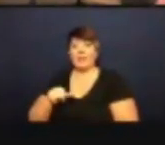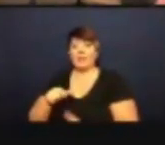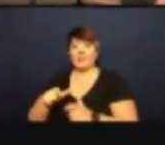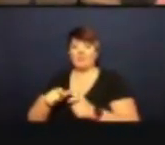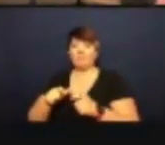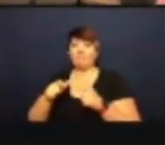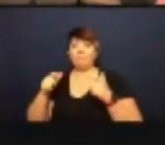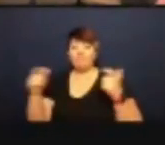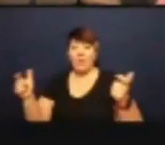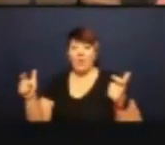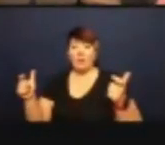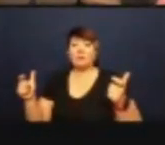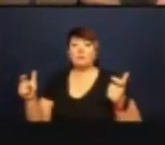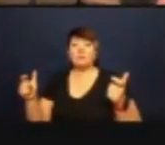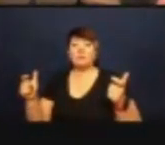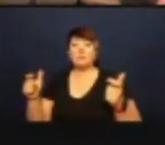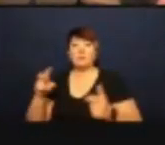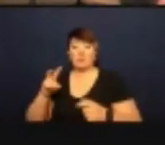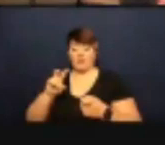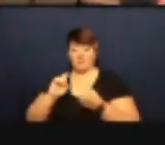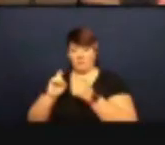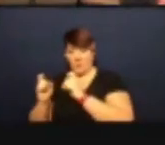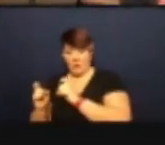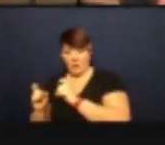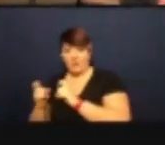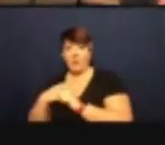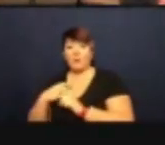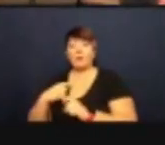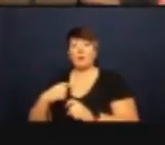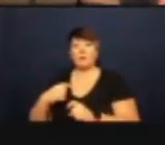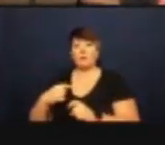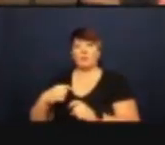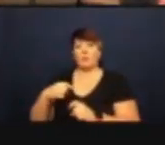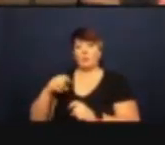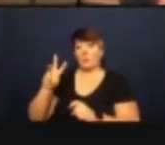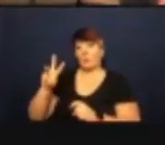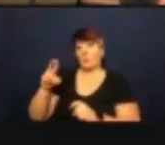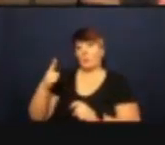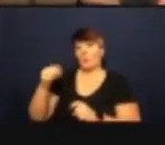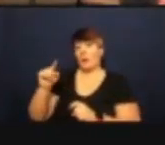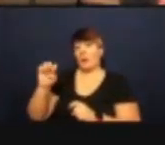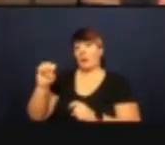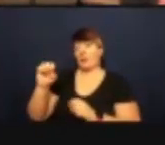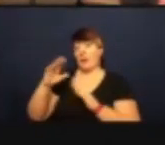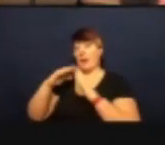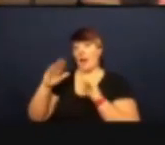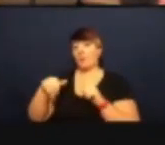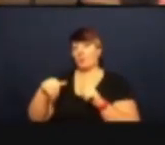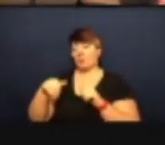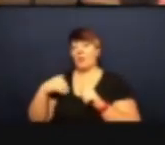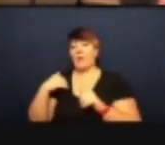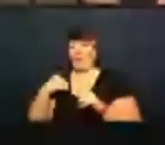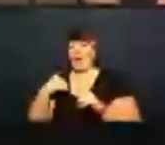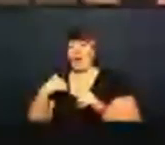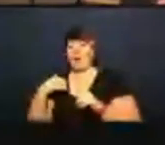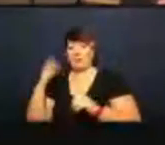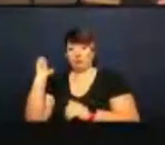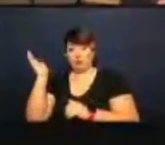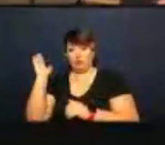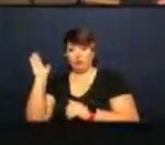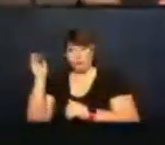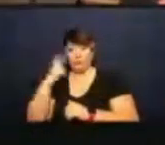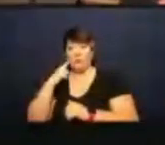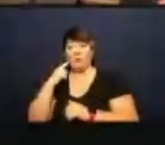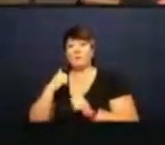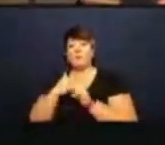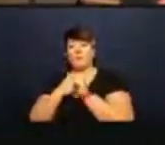BA5 ndicho kirusi kinachosambaa kwa sasa. Na tulikuwa na